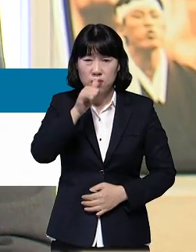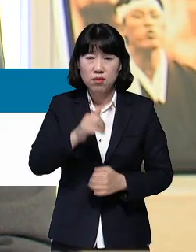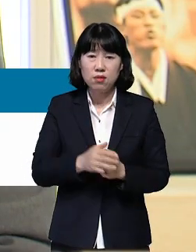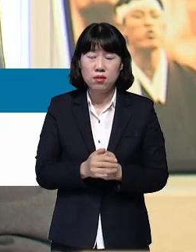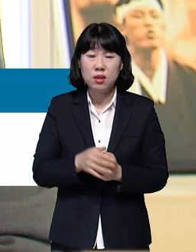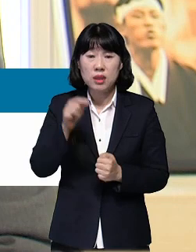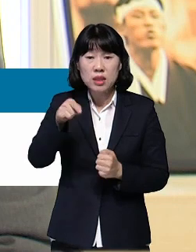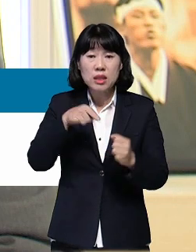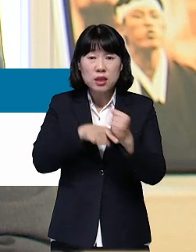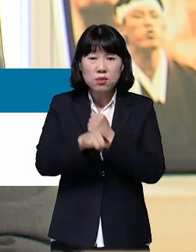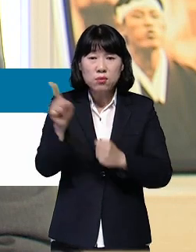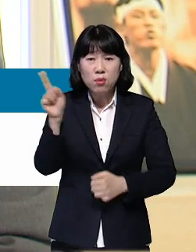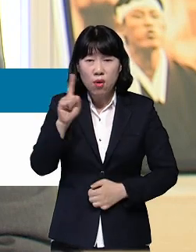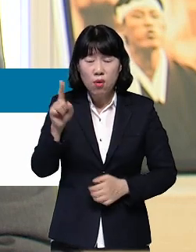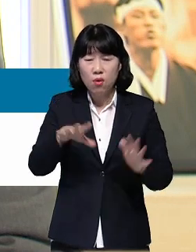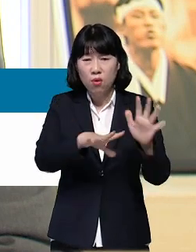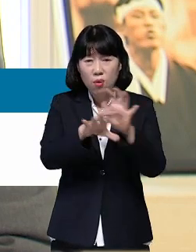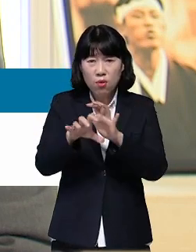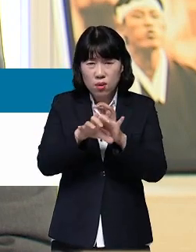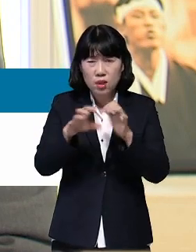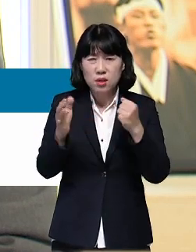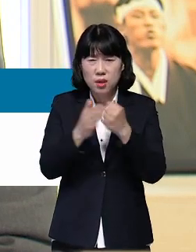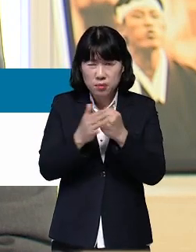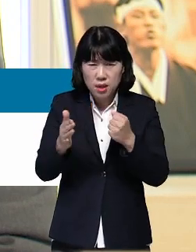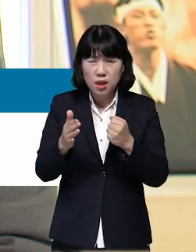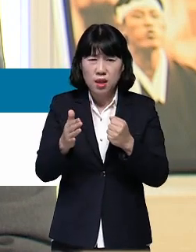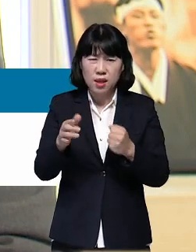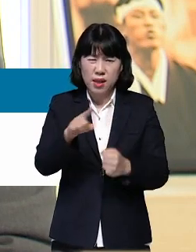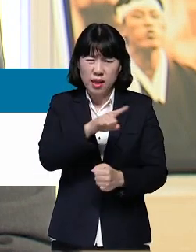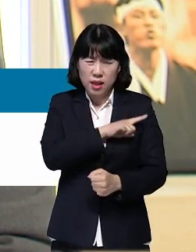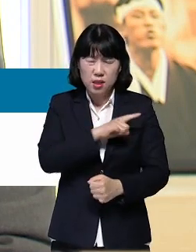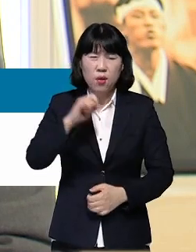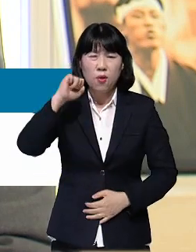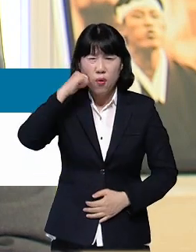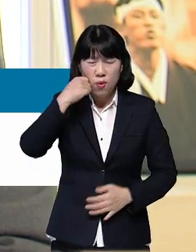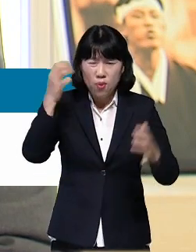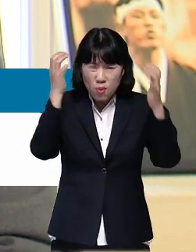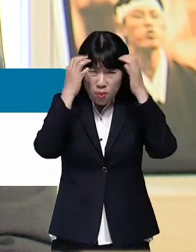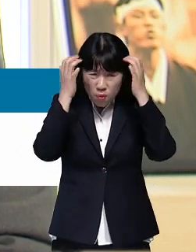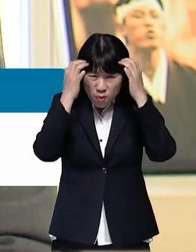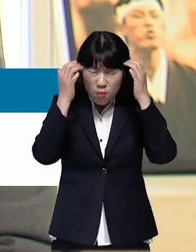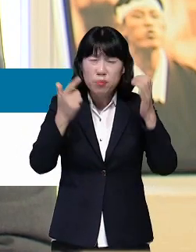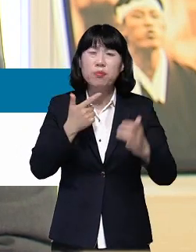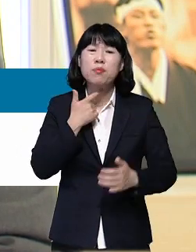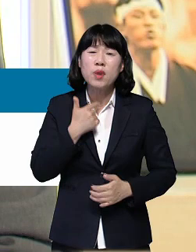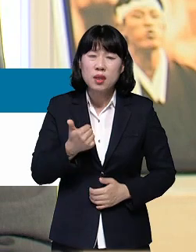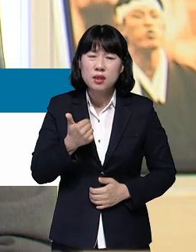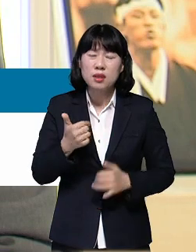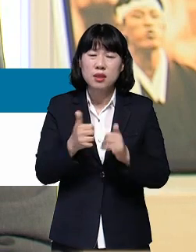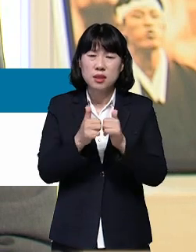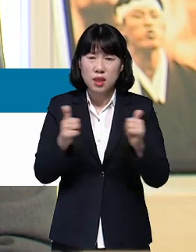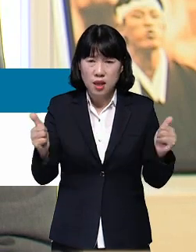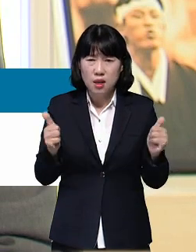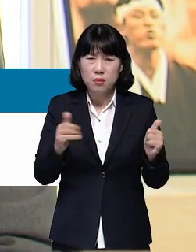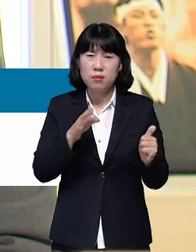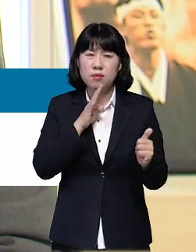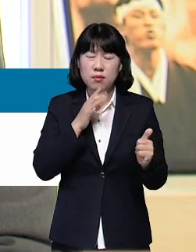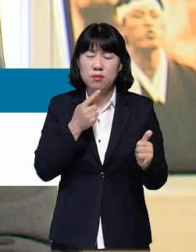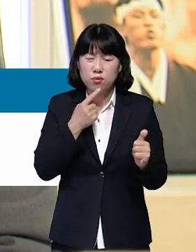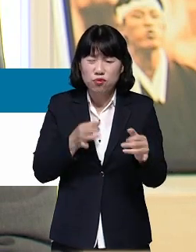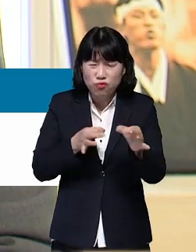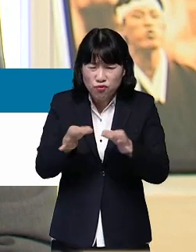그 이유는 코로나19로 인해서 가장 어렵고 고통을 받은 분들이